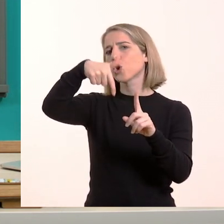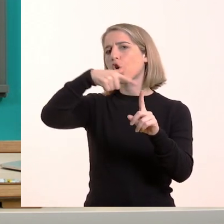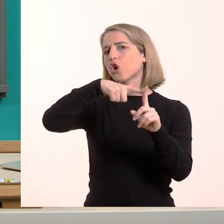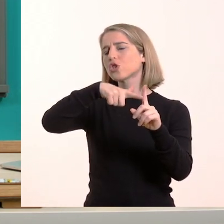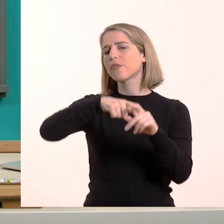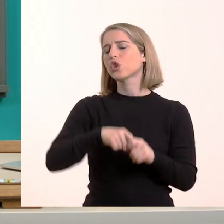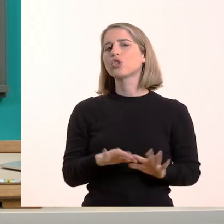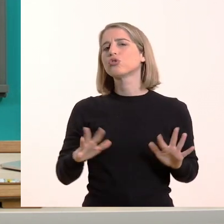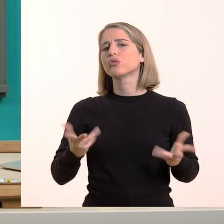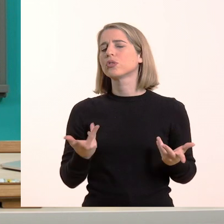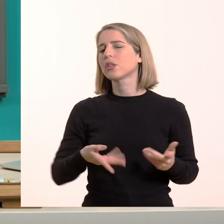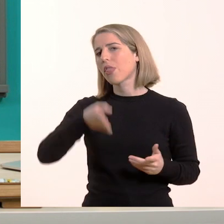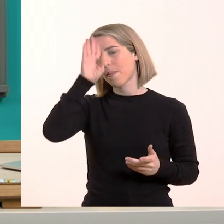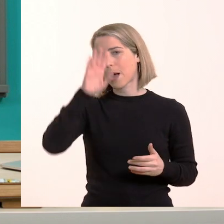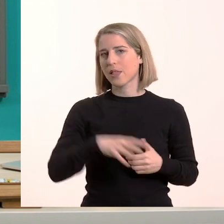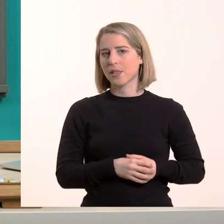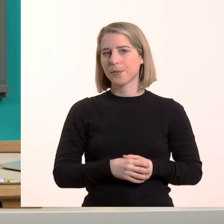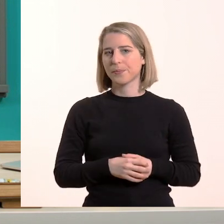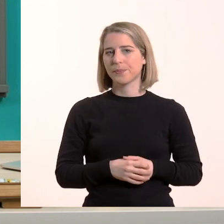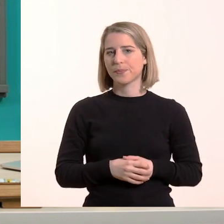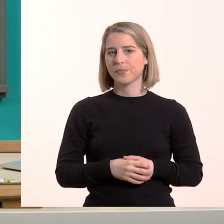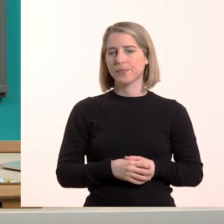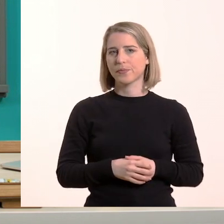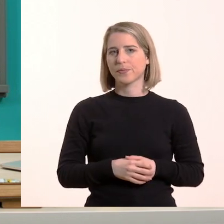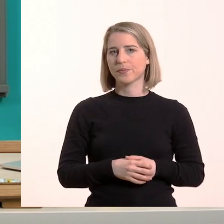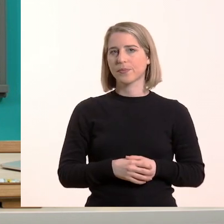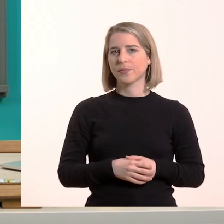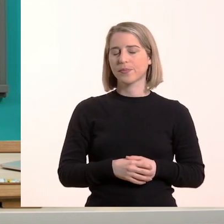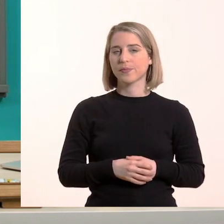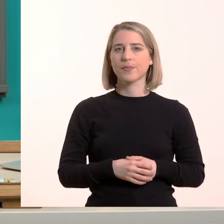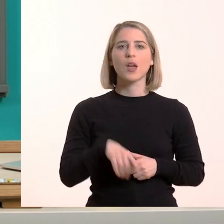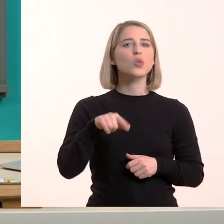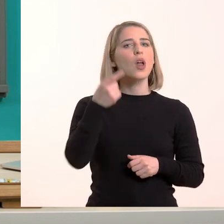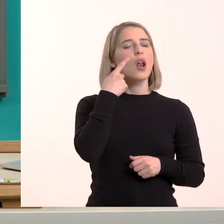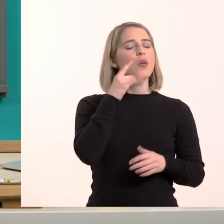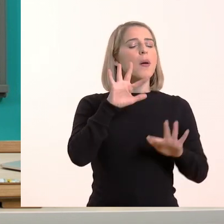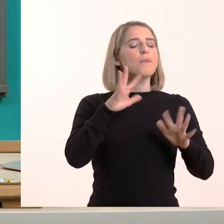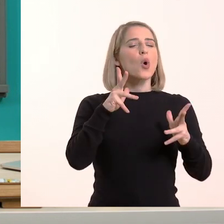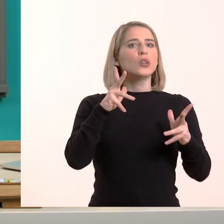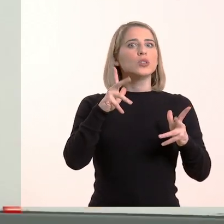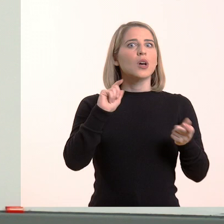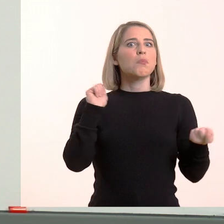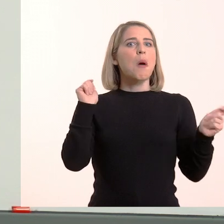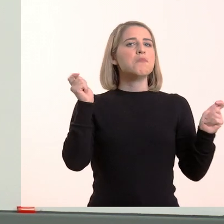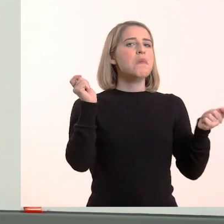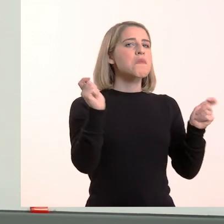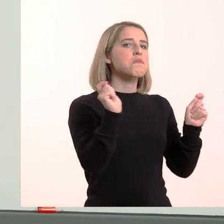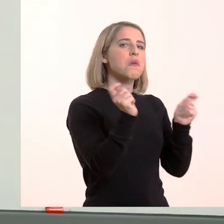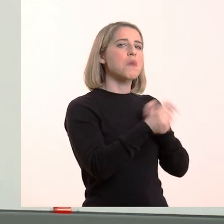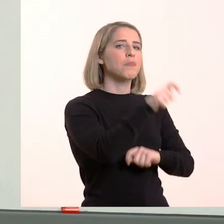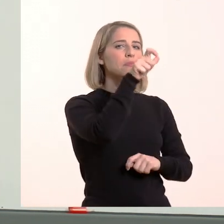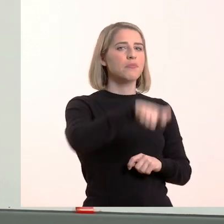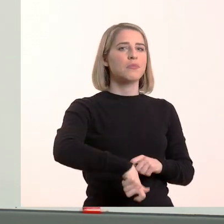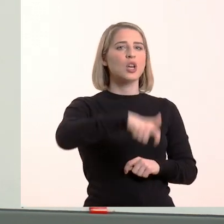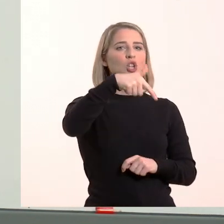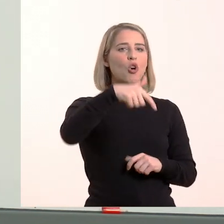ευρώ. Αφού τα βρήκε η μάγισσα και τα έκανε. Για να δούμε τον Γιώργο πώς τον κατάντησε. 100 κιλά λοιπόν